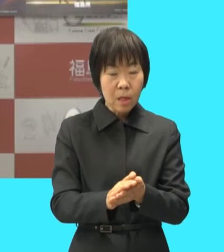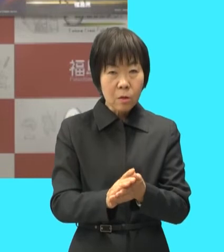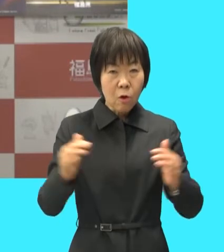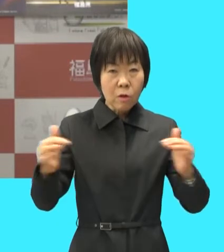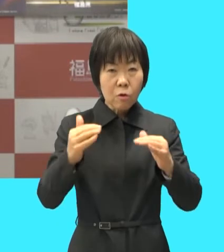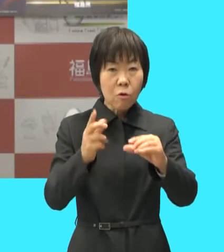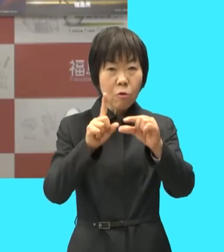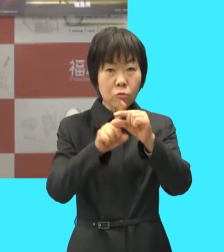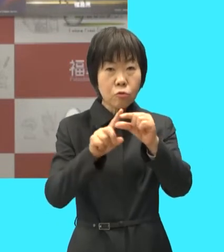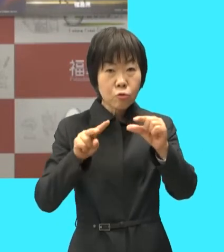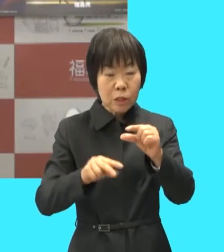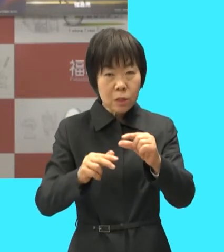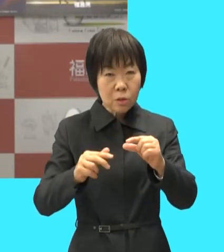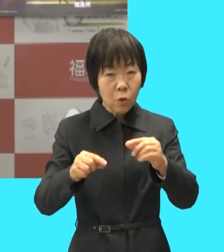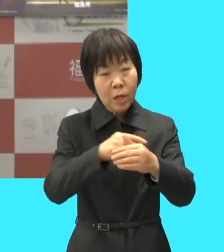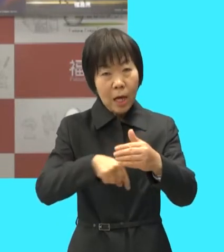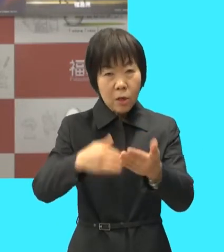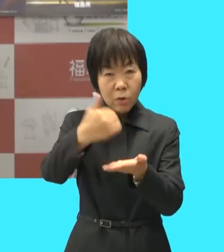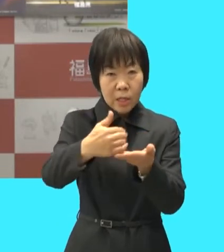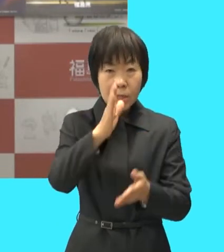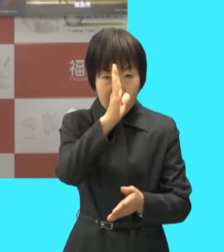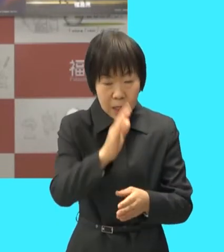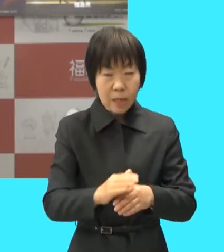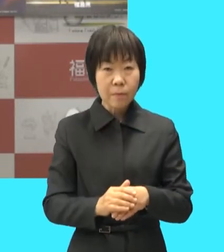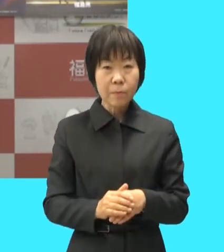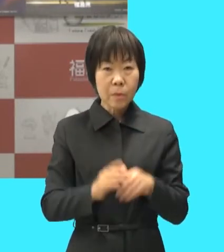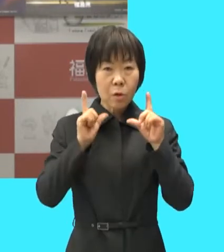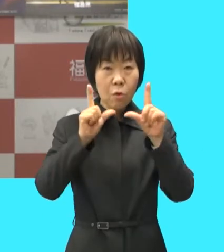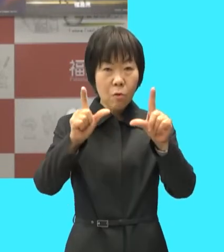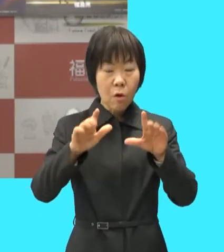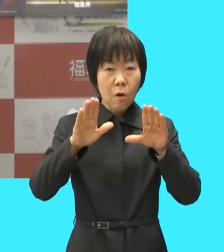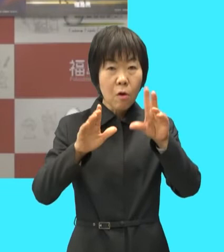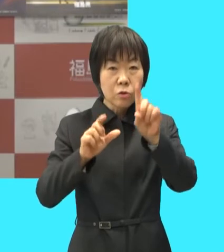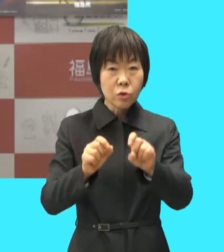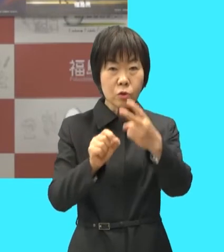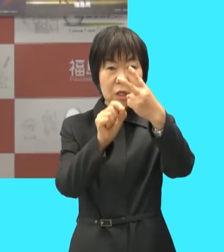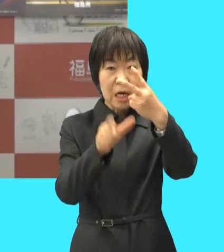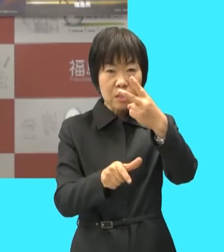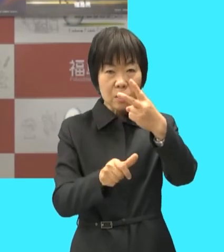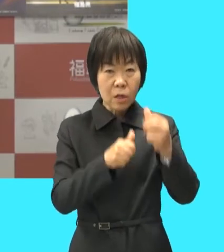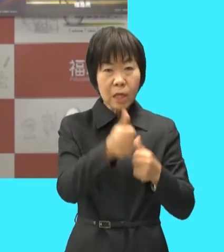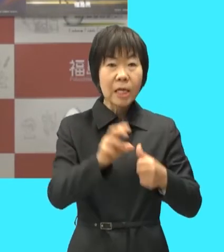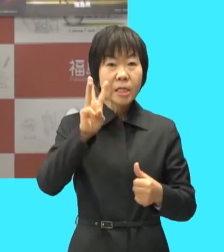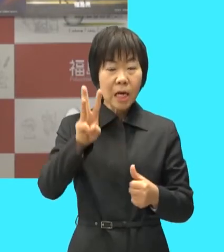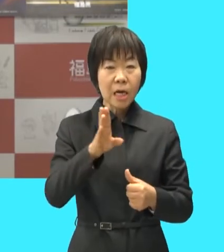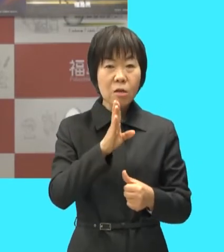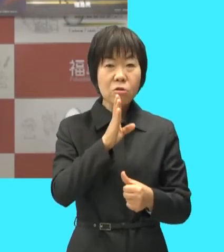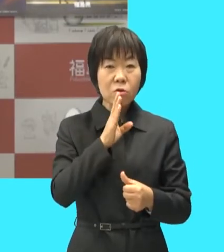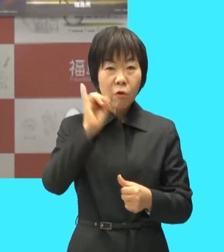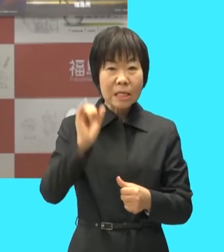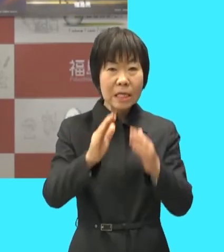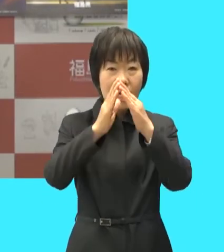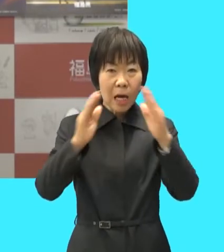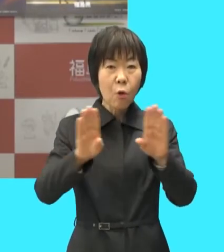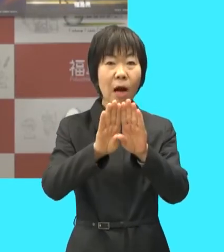に第3回になるかお聞かせください。 はい、 今月第3回の実行委員会を開催